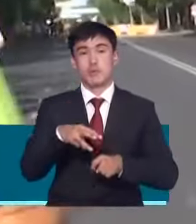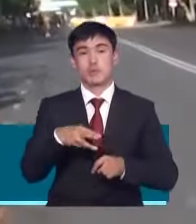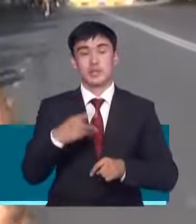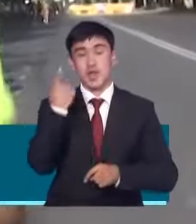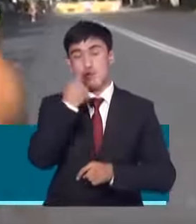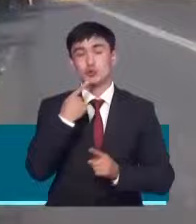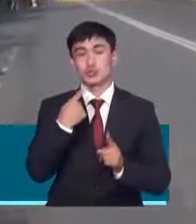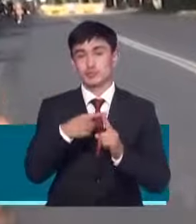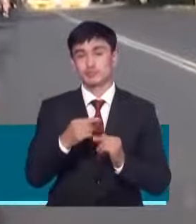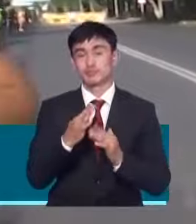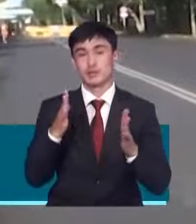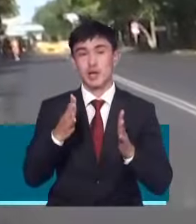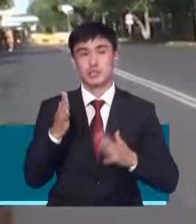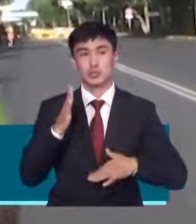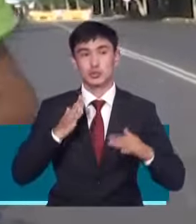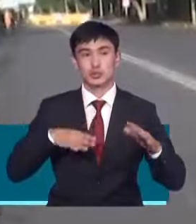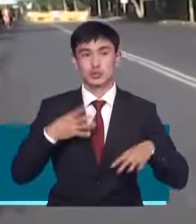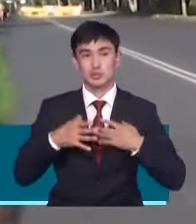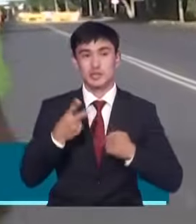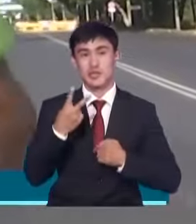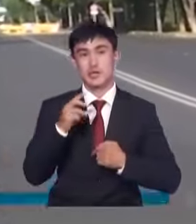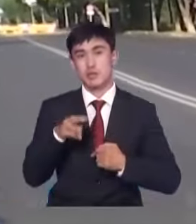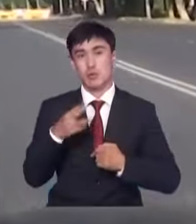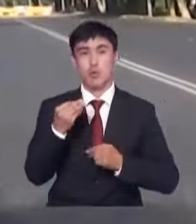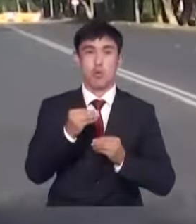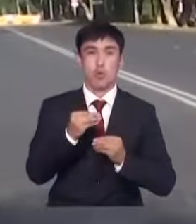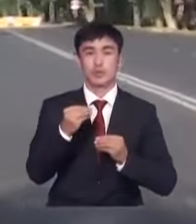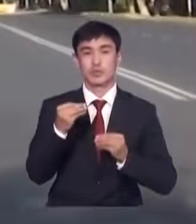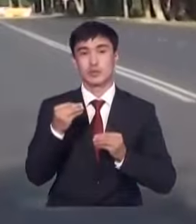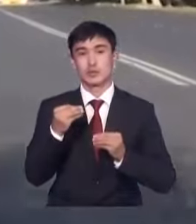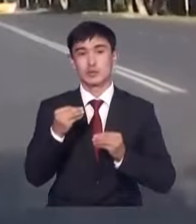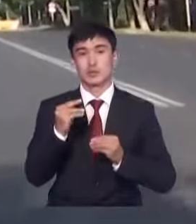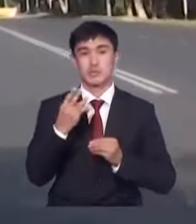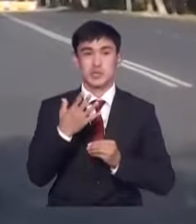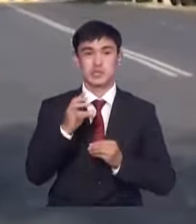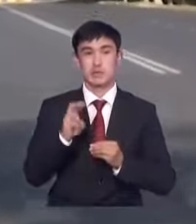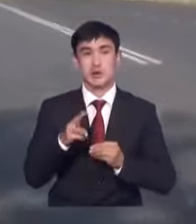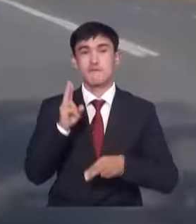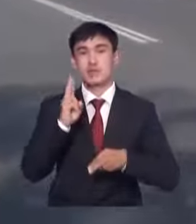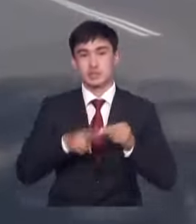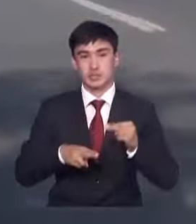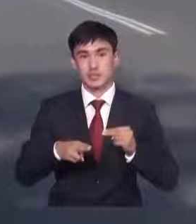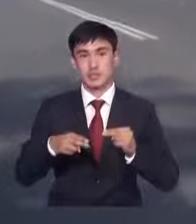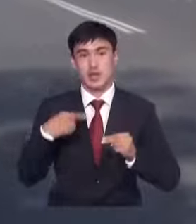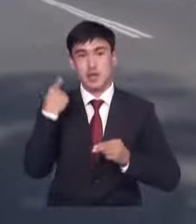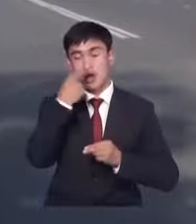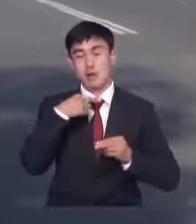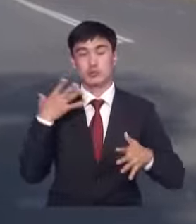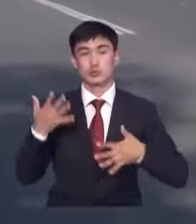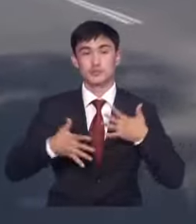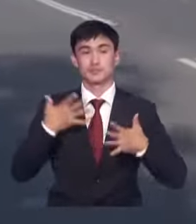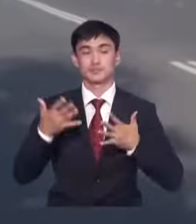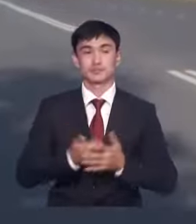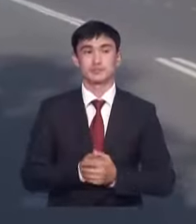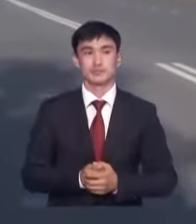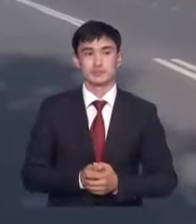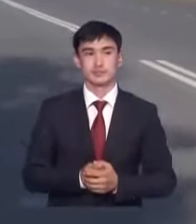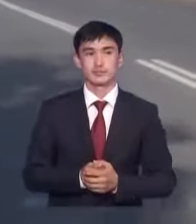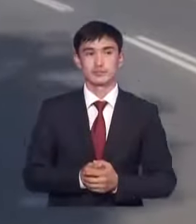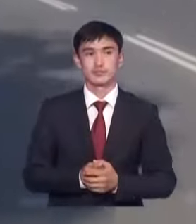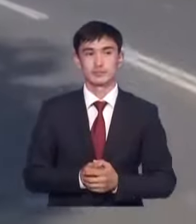жүгірген. Қанша жүгірмесеңіз 2 шақырым, 5 шақырым, 10 шақырым. Мына финишқа келгенге мәреге келгенде мына